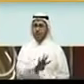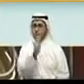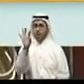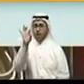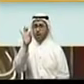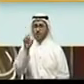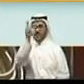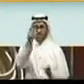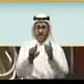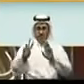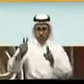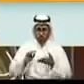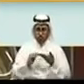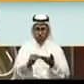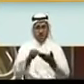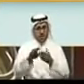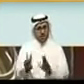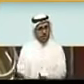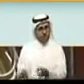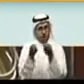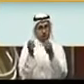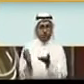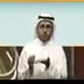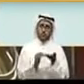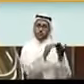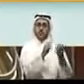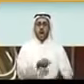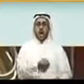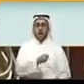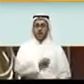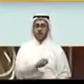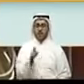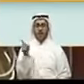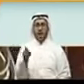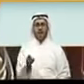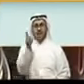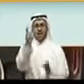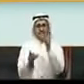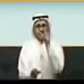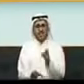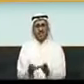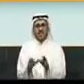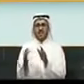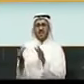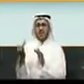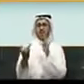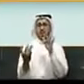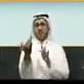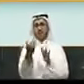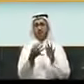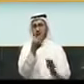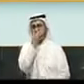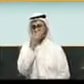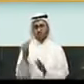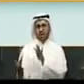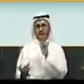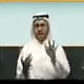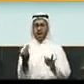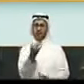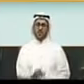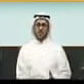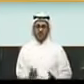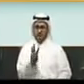على متن 9 قوارب صغيرة في المياه الإقليمية الإسبانية. وقال متحدث إن خفر السواحل الإسباني عثر على الجثث